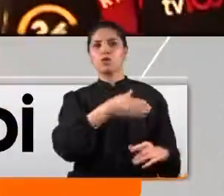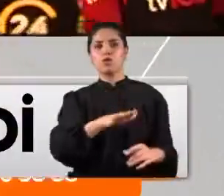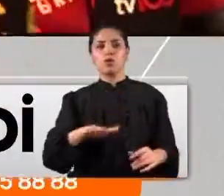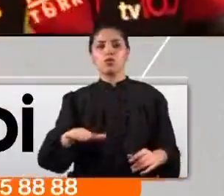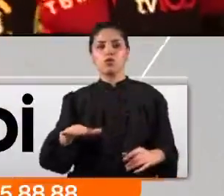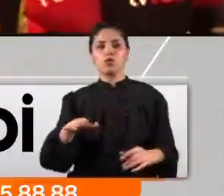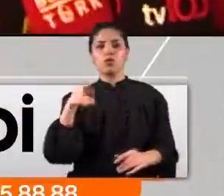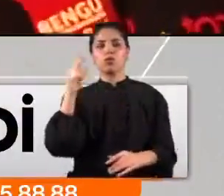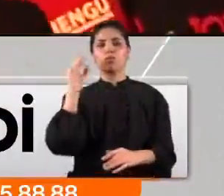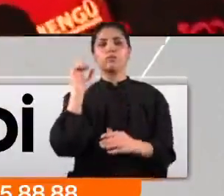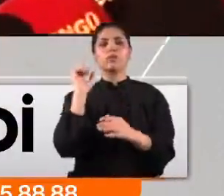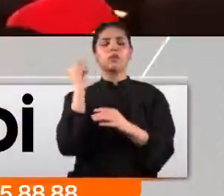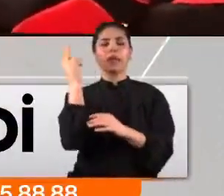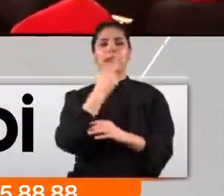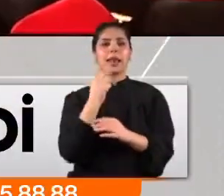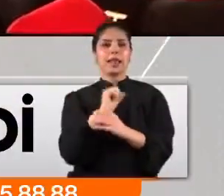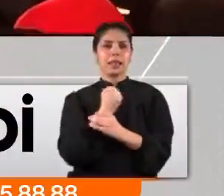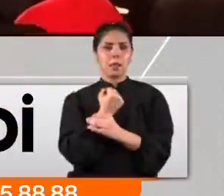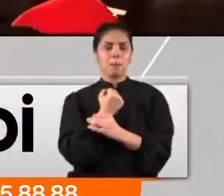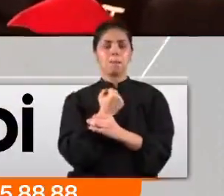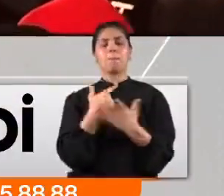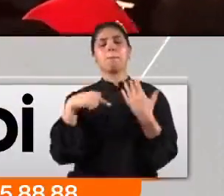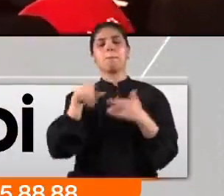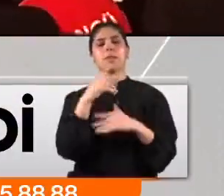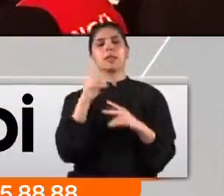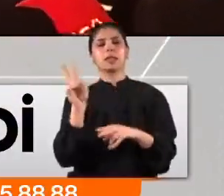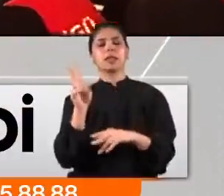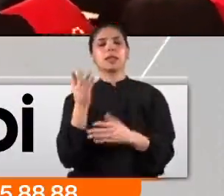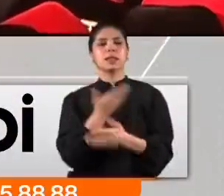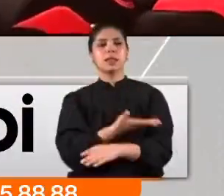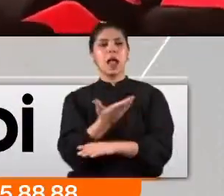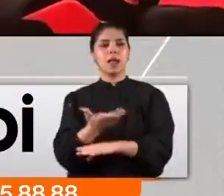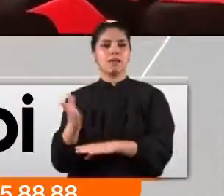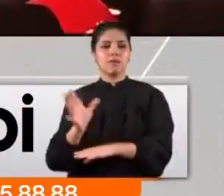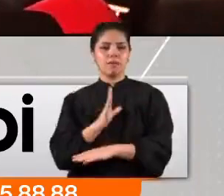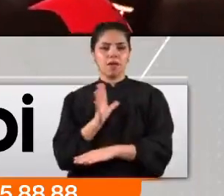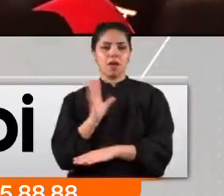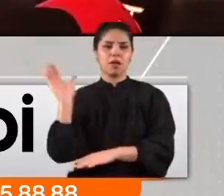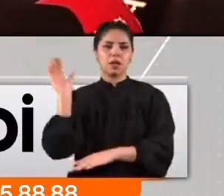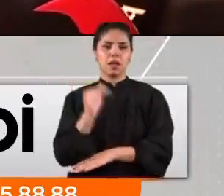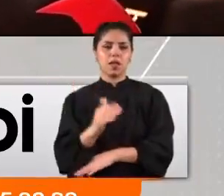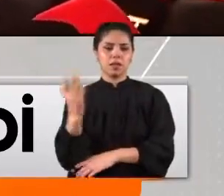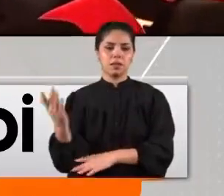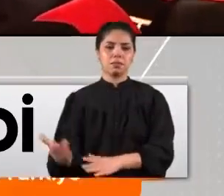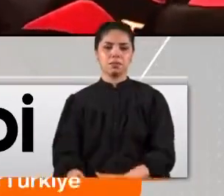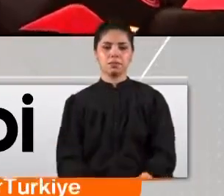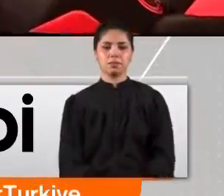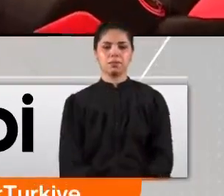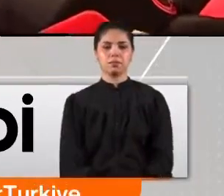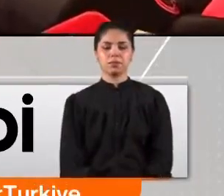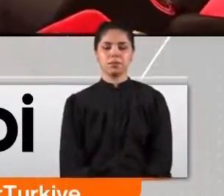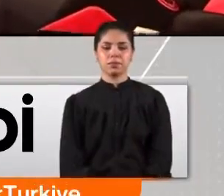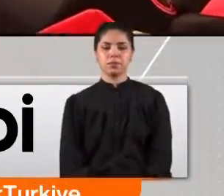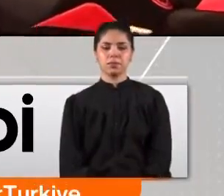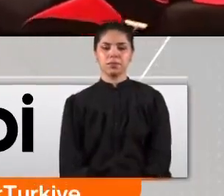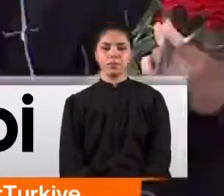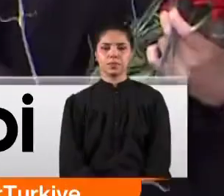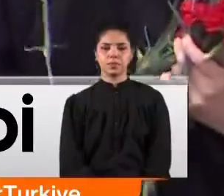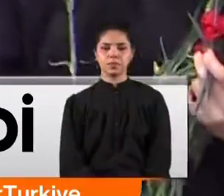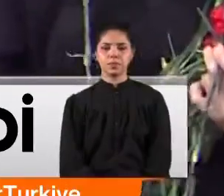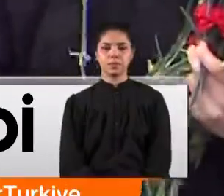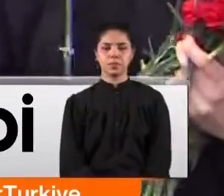Biz Filistin'in sesi olmaya, Gazze'nin yüreği olmaya devam edeceğiz. Onları hiçbir zaman yalnız